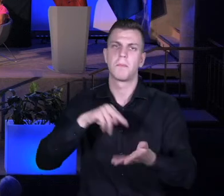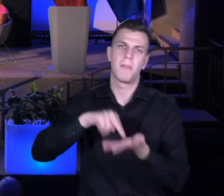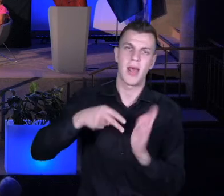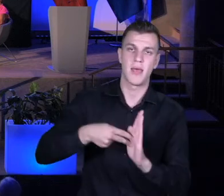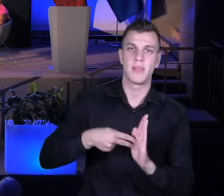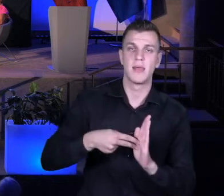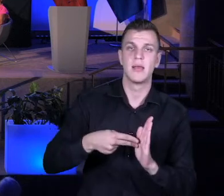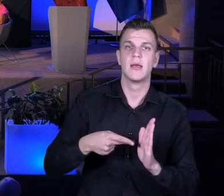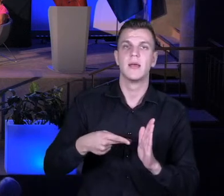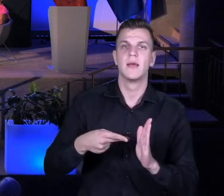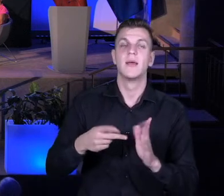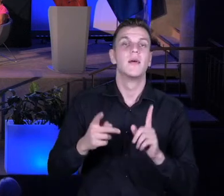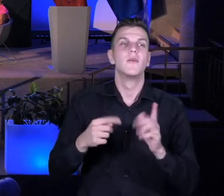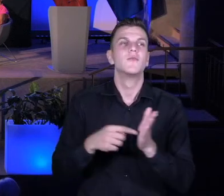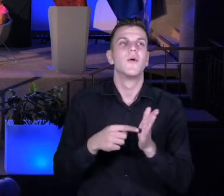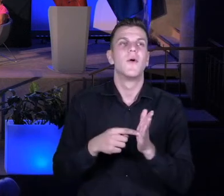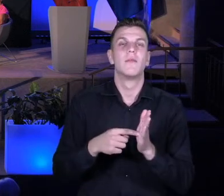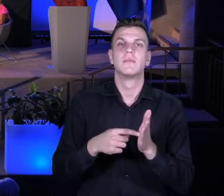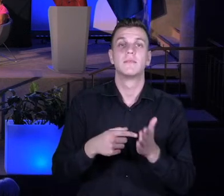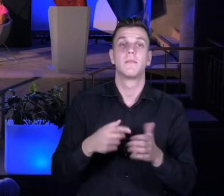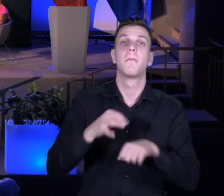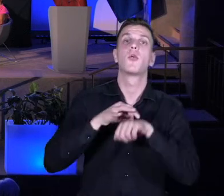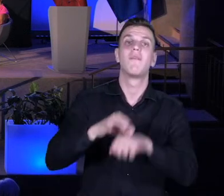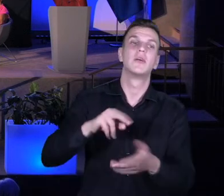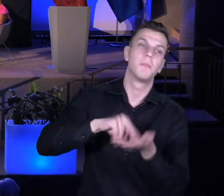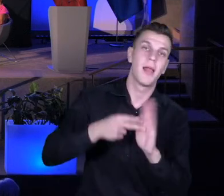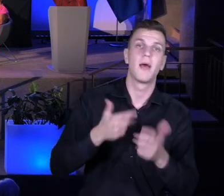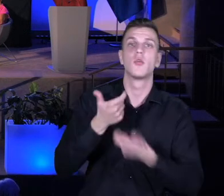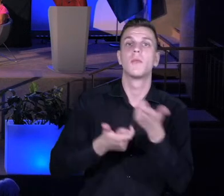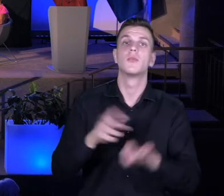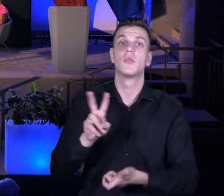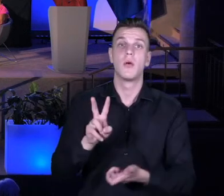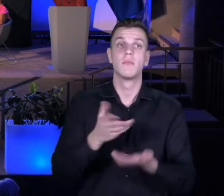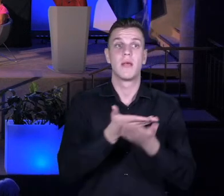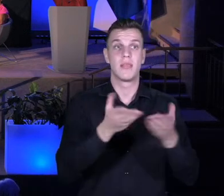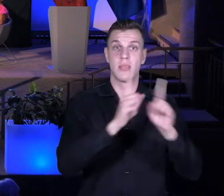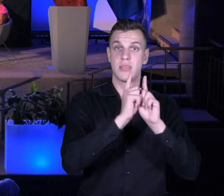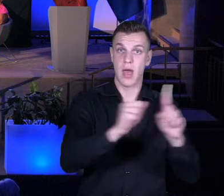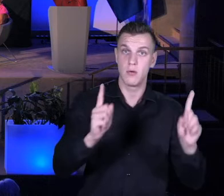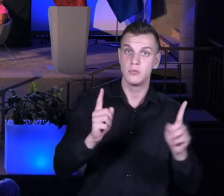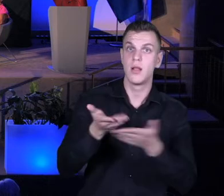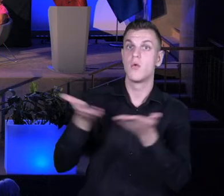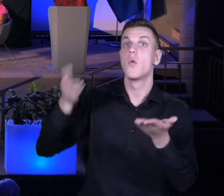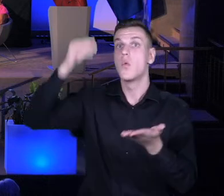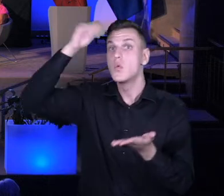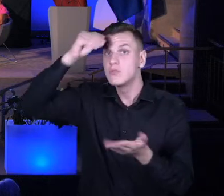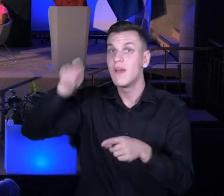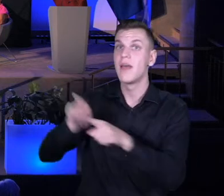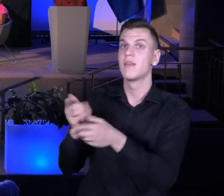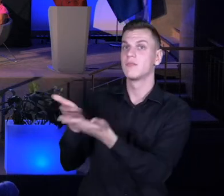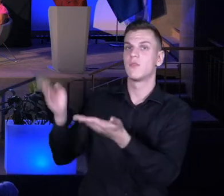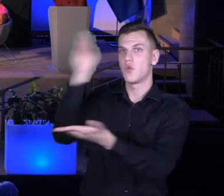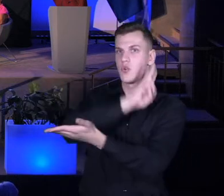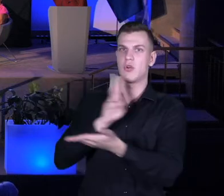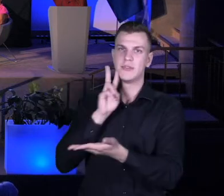na tą aranżację wpływ mają zarówno nauczyciele, ale tak samo i uczniowie i rodzice. Nauczyciele, ponieważ